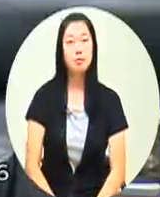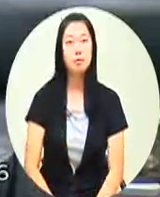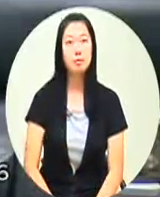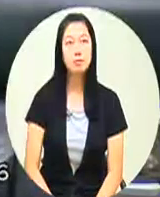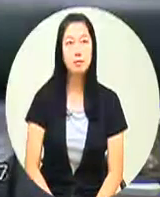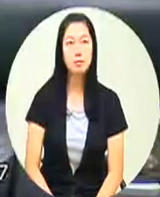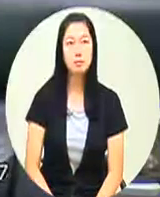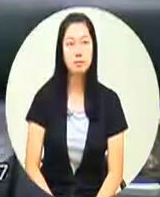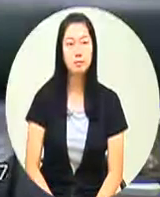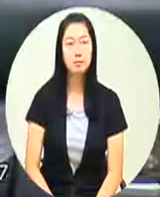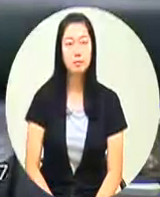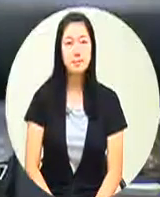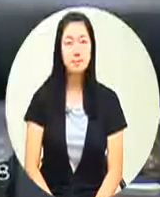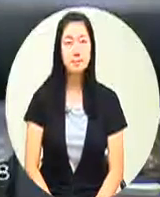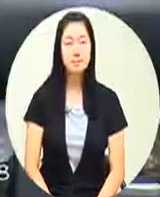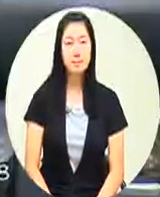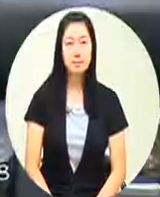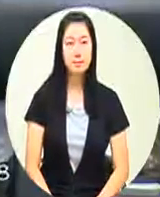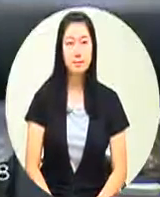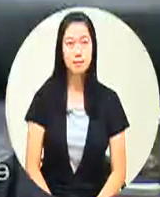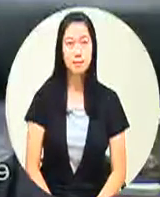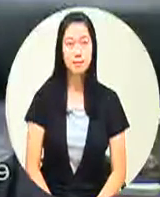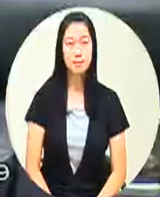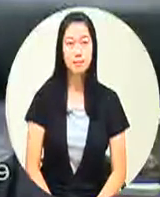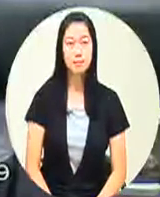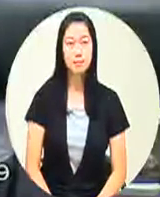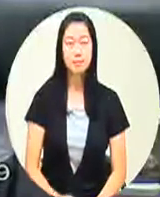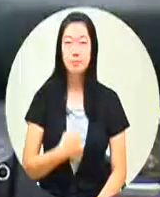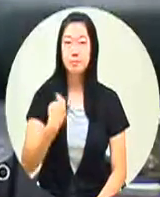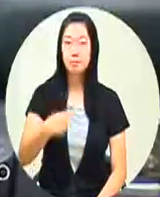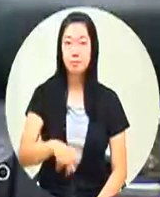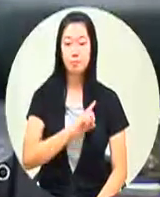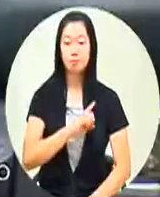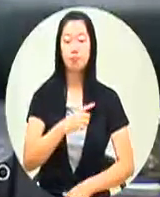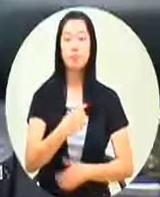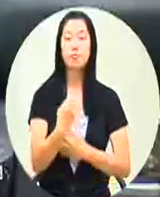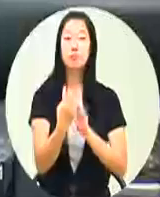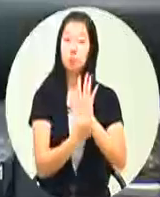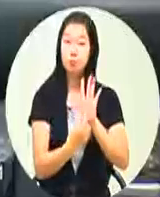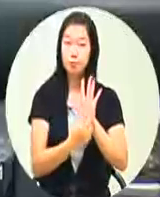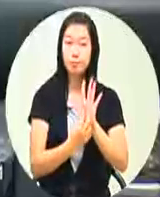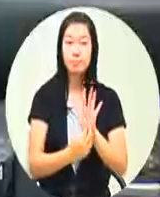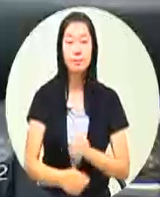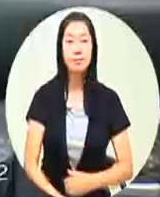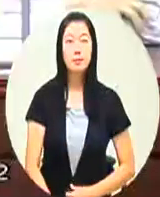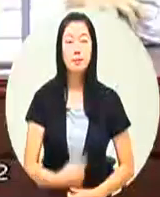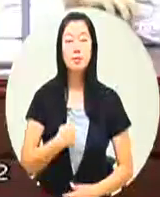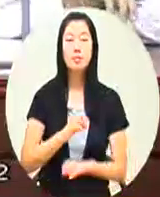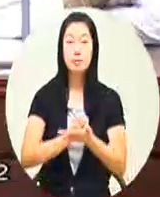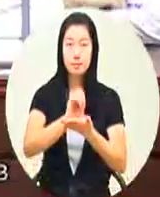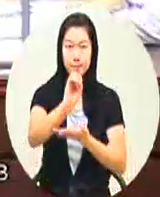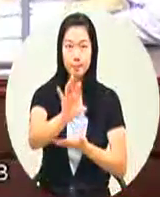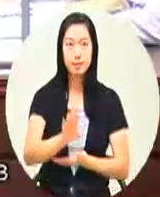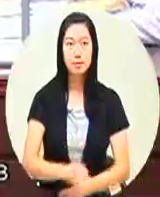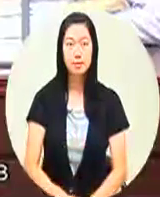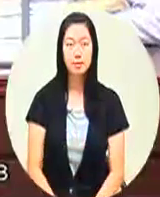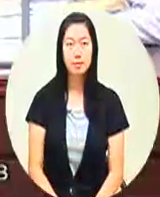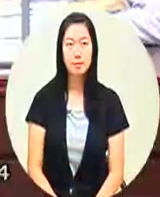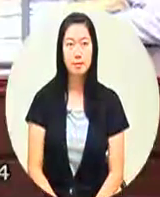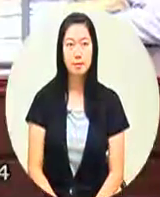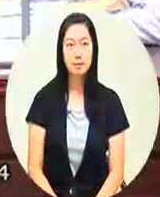局长，你先坐吧。 议员，我可以说明一下那个。 可以，让你说明。 跟议员报告，其实我